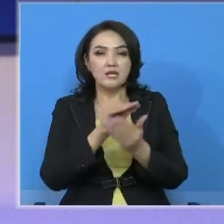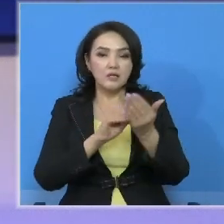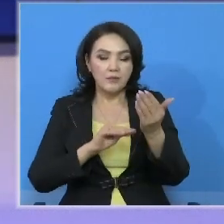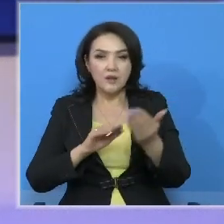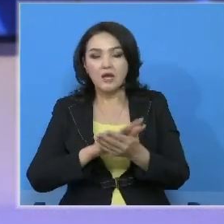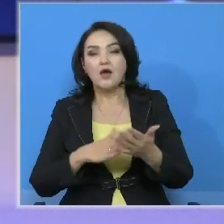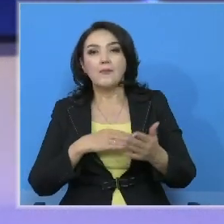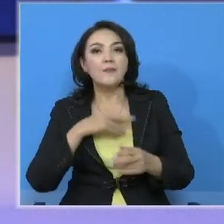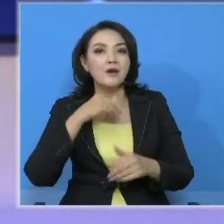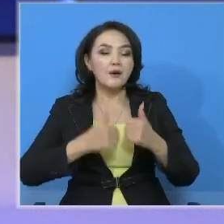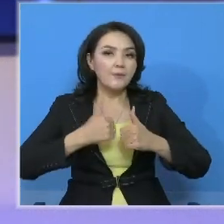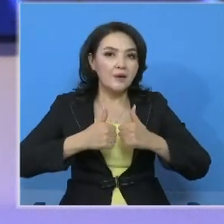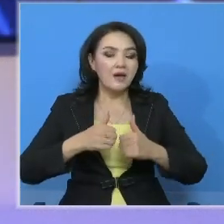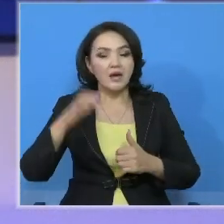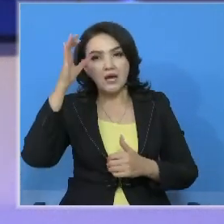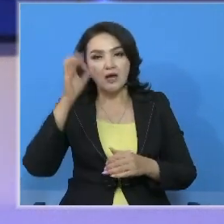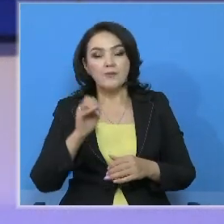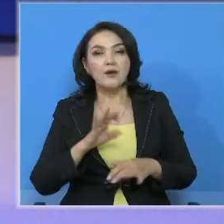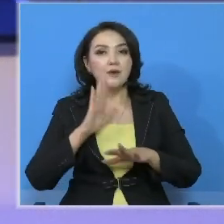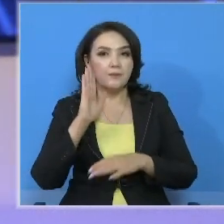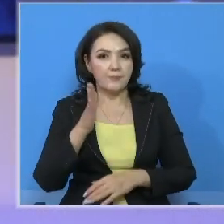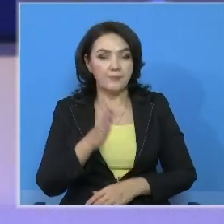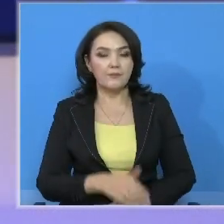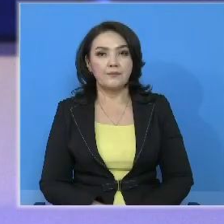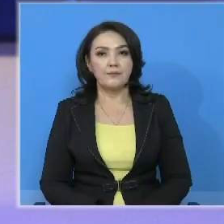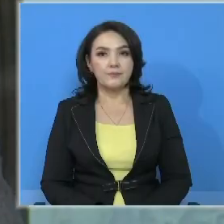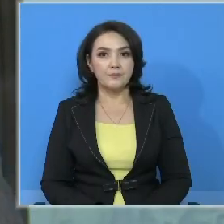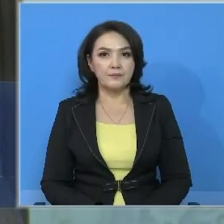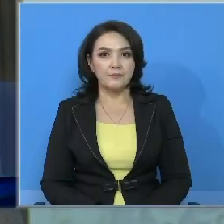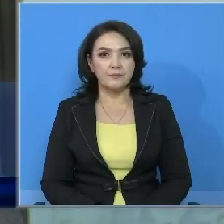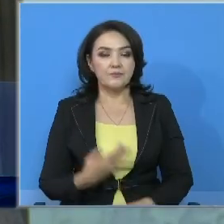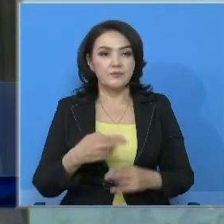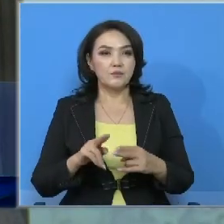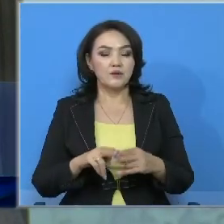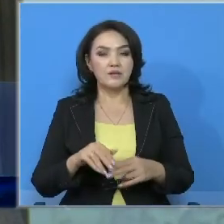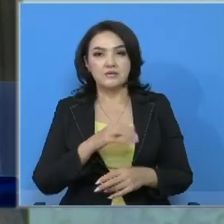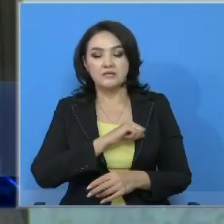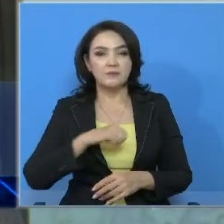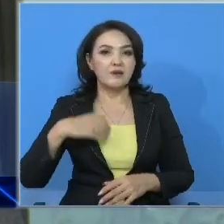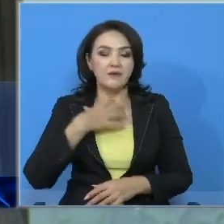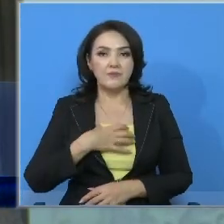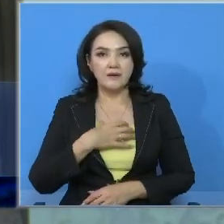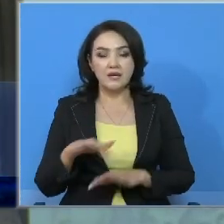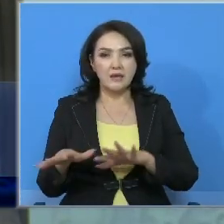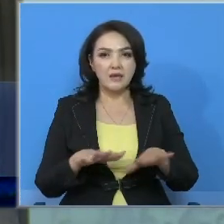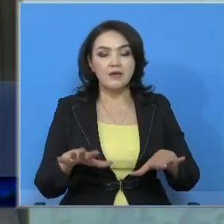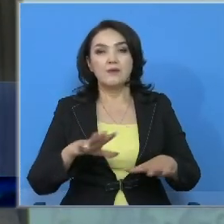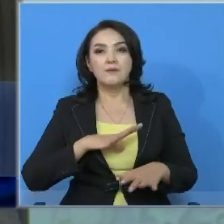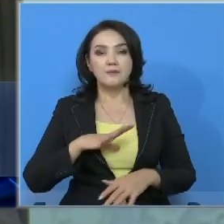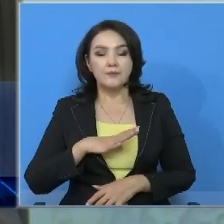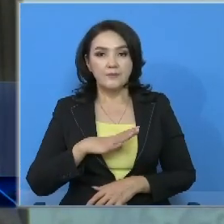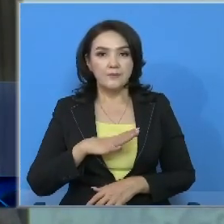эссе жазудан байқаулар, ғылыми конференциялар болады. Бұл күннің ең маңызды салтанатты шараларына келетін